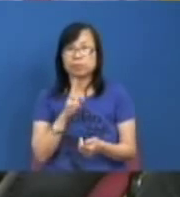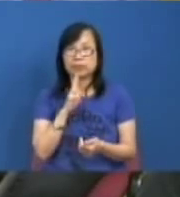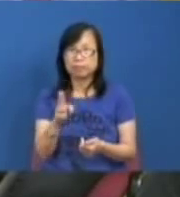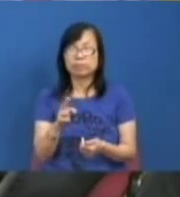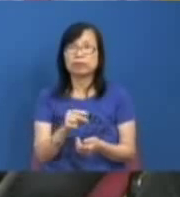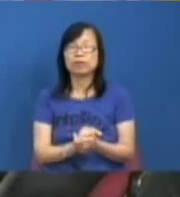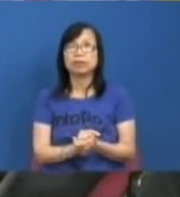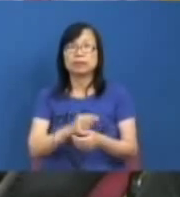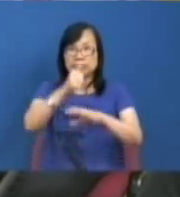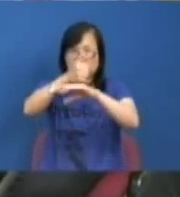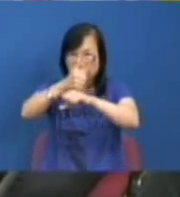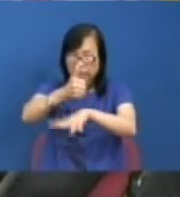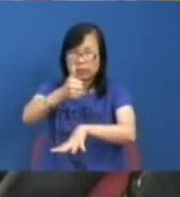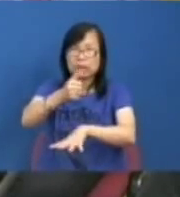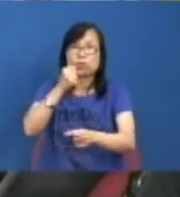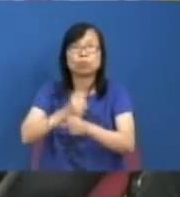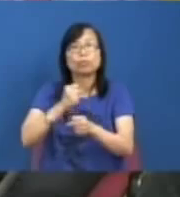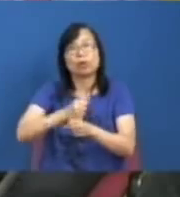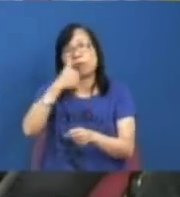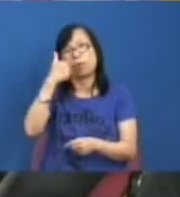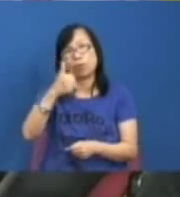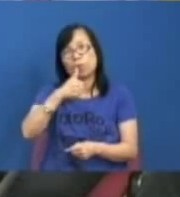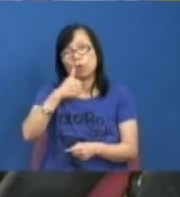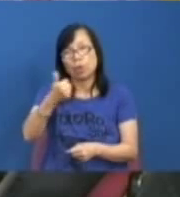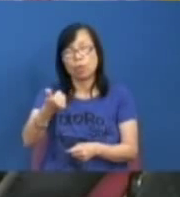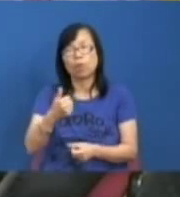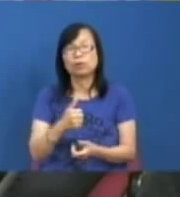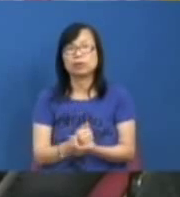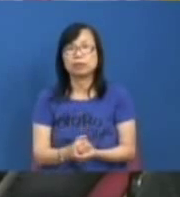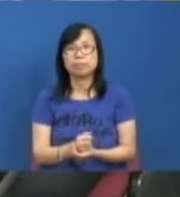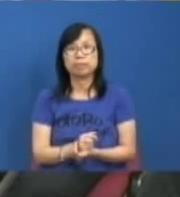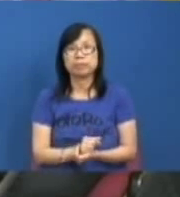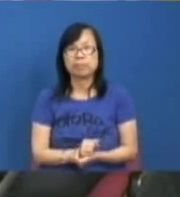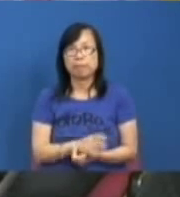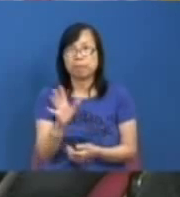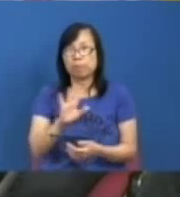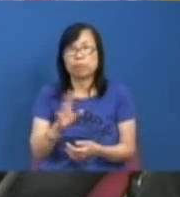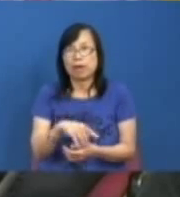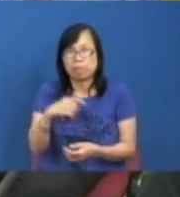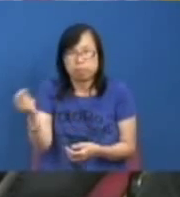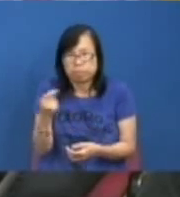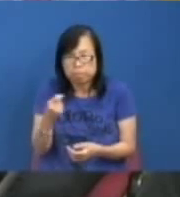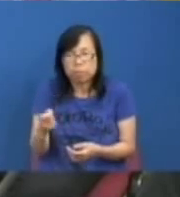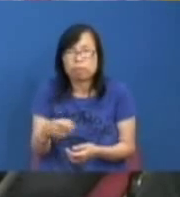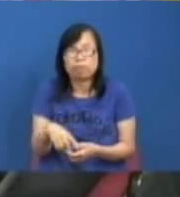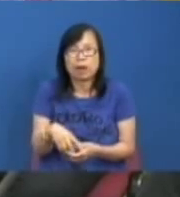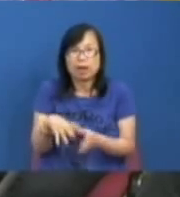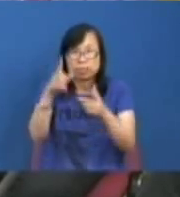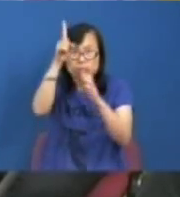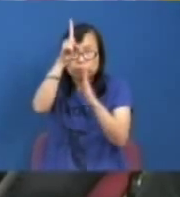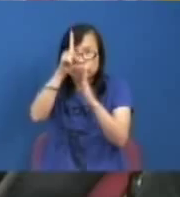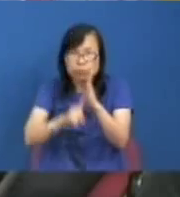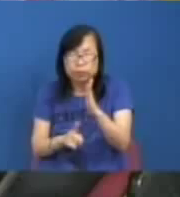個系統咧用得耐啲，同埋就唔會話佢一下子老化，就大家都唔知